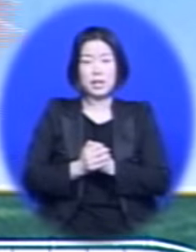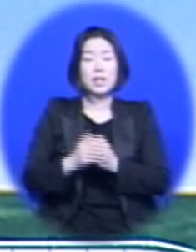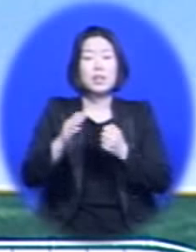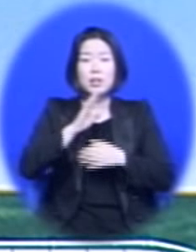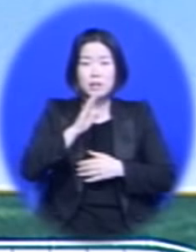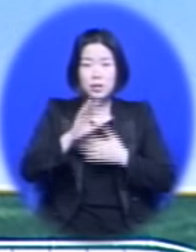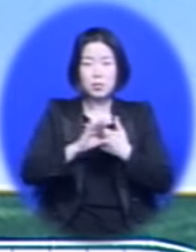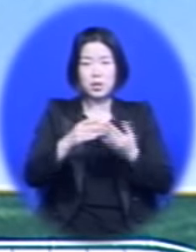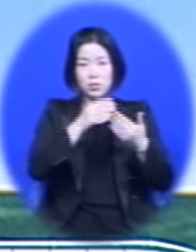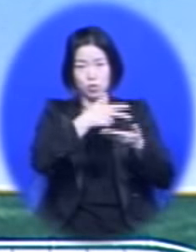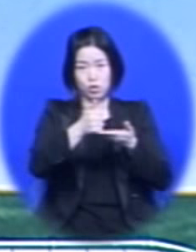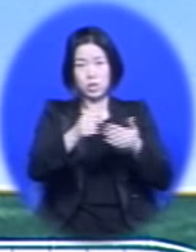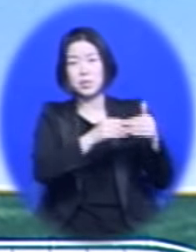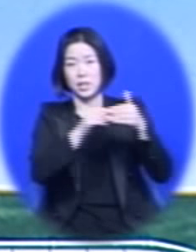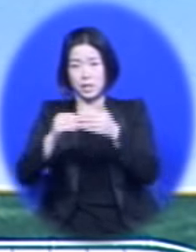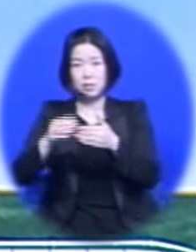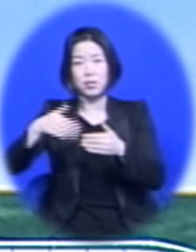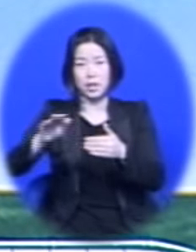주님이 이끄시는 겁니다.